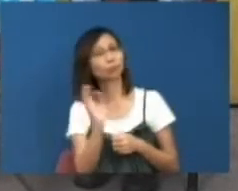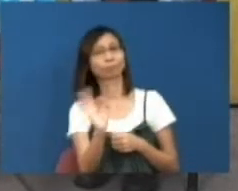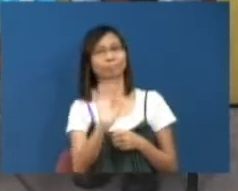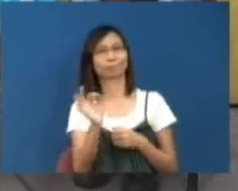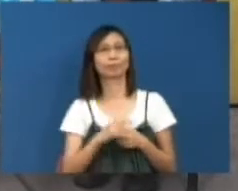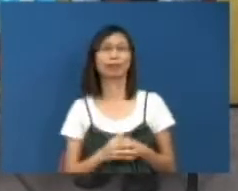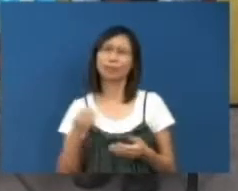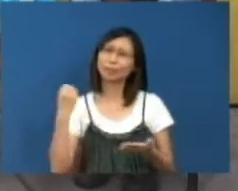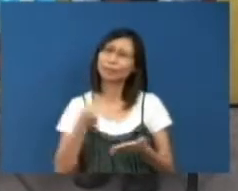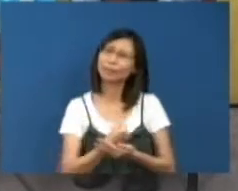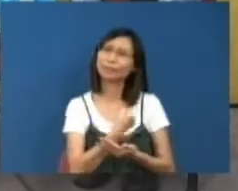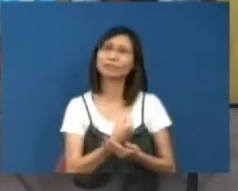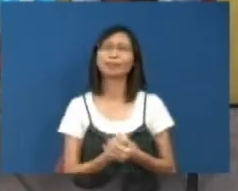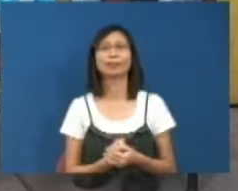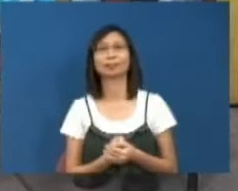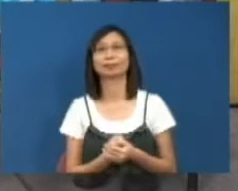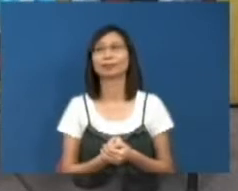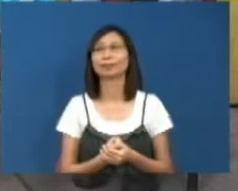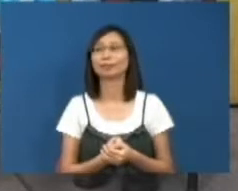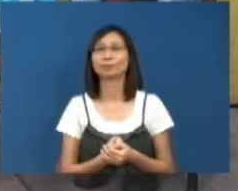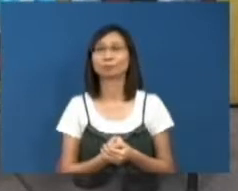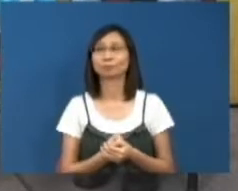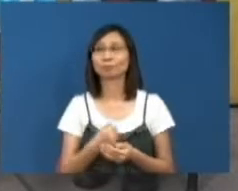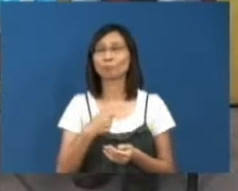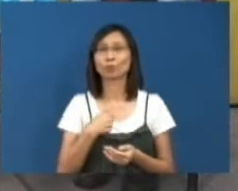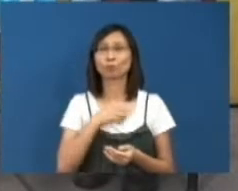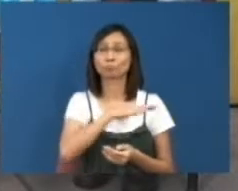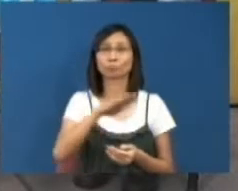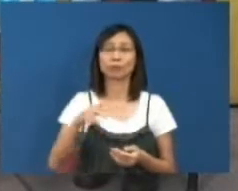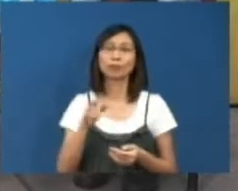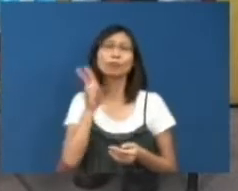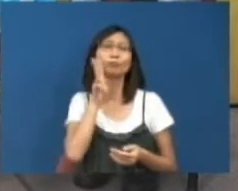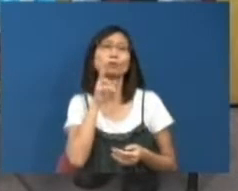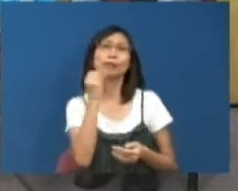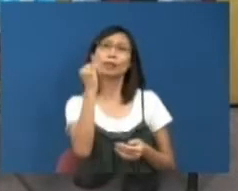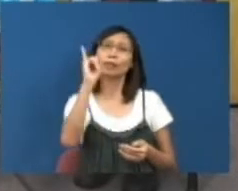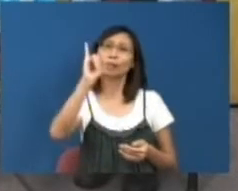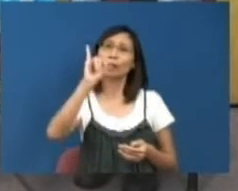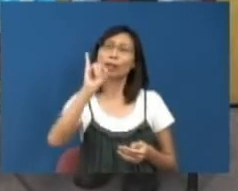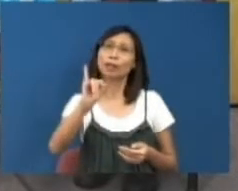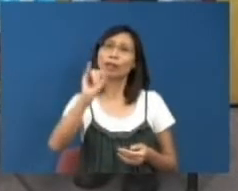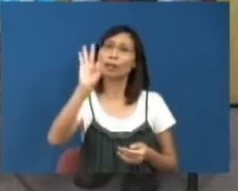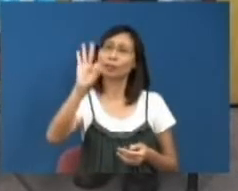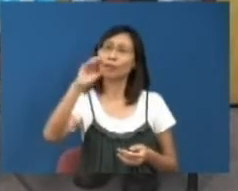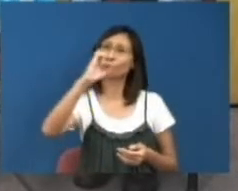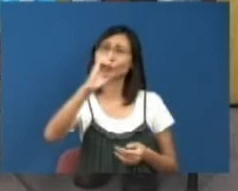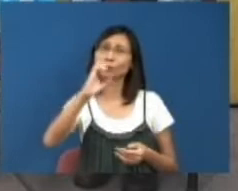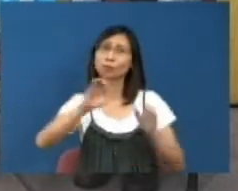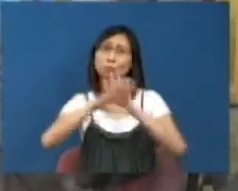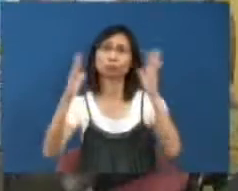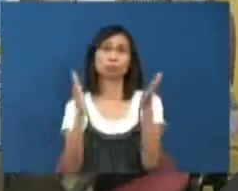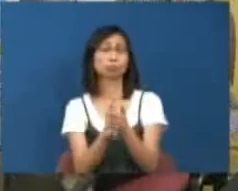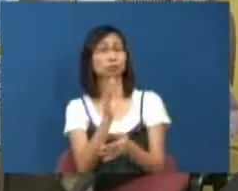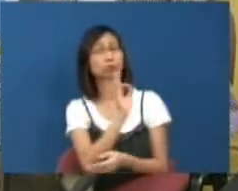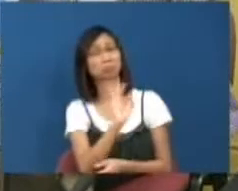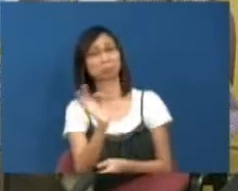公啊，大佬真係大件事啦、啊！因為嗱 ，even 我哋咩 IFC 啊嗰啲都全部冇呢啲嘢 嘅 喎。 咁呢個又是一